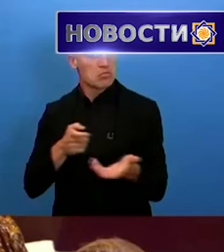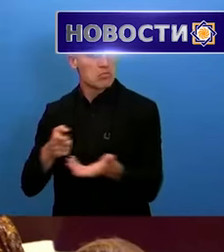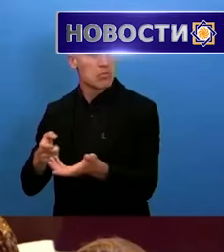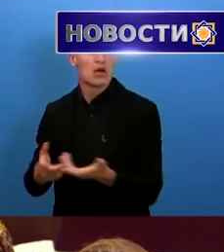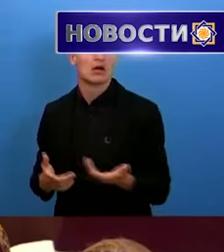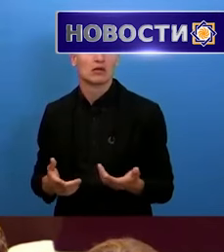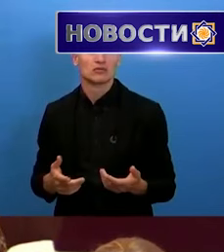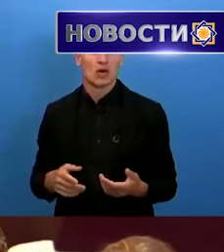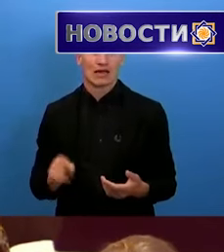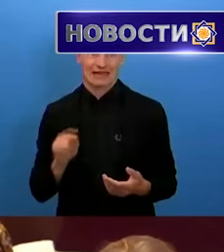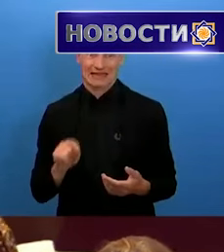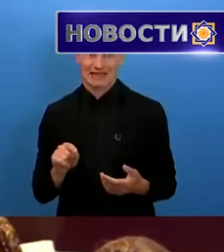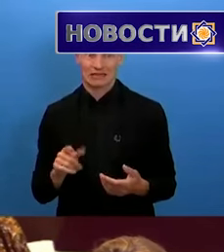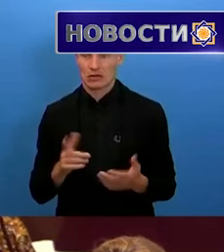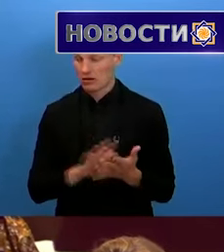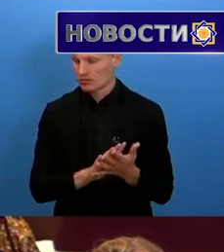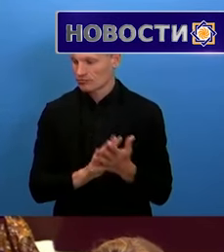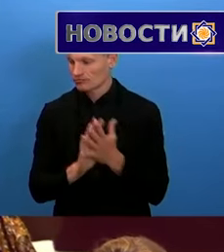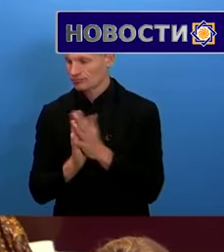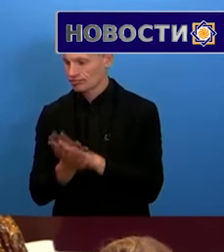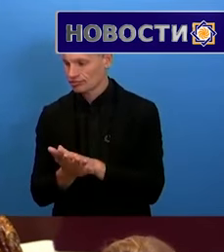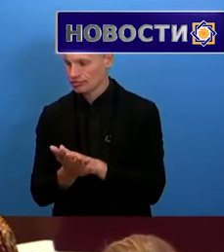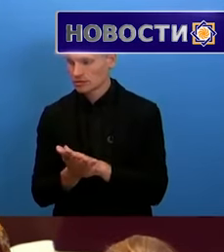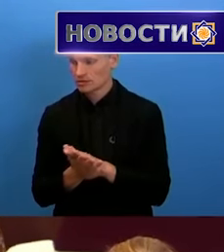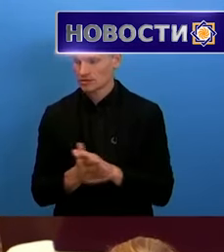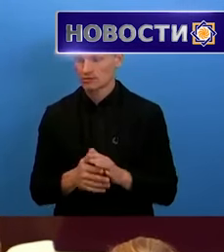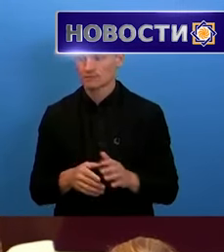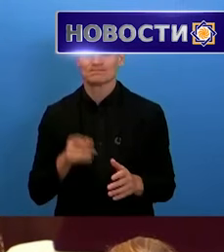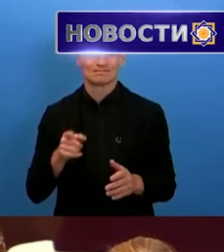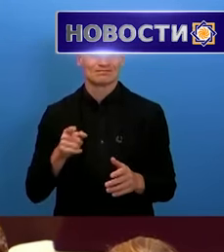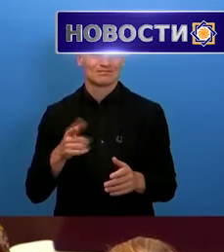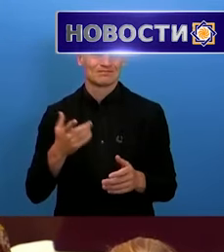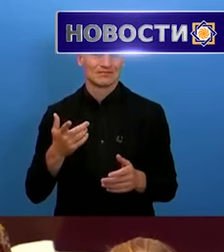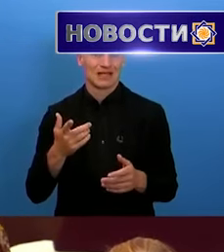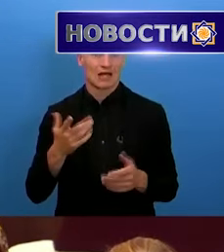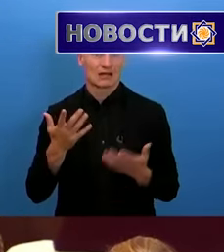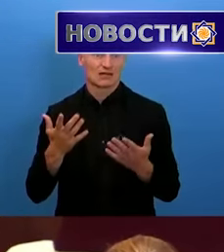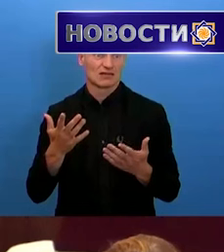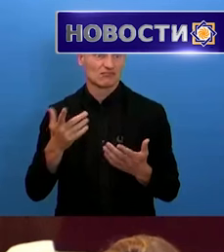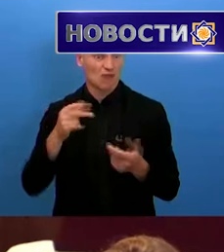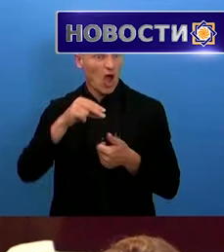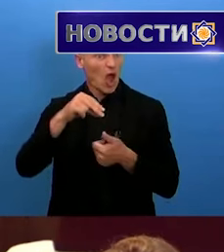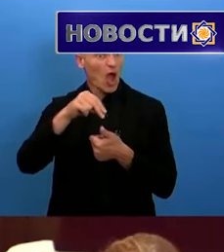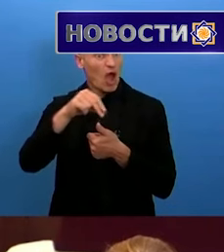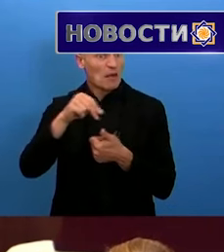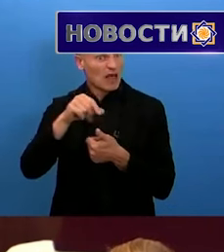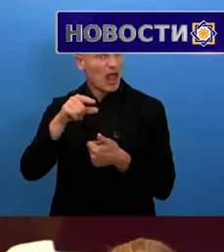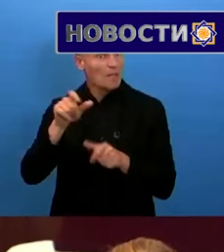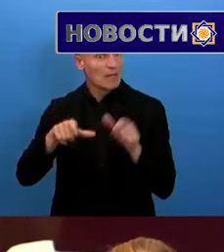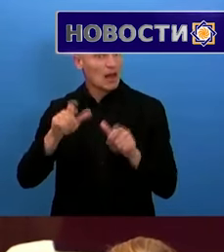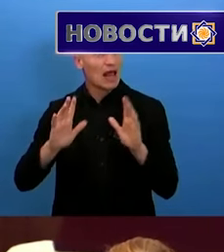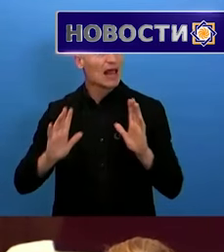по 1923 год. Несмотря на это, государство, нарушившее устав Организации Объединенных Наций